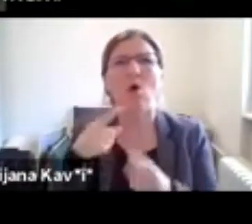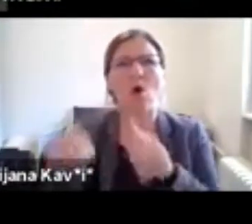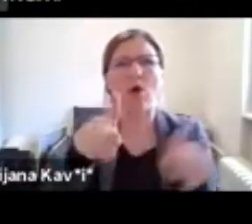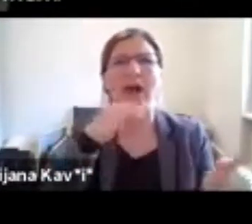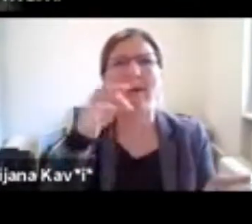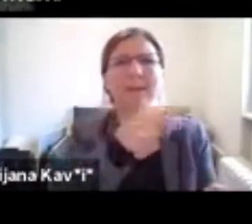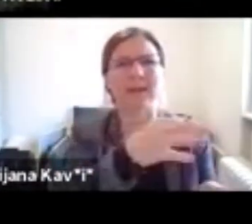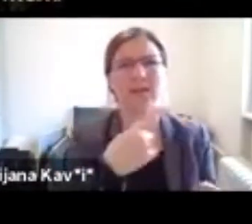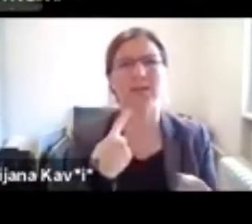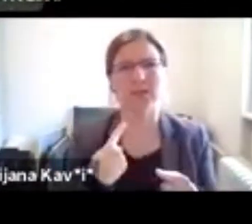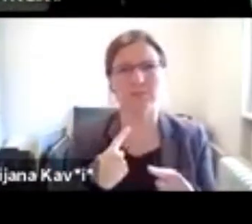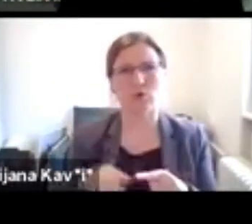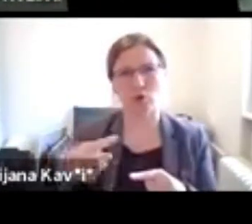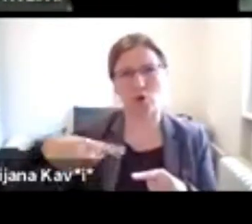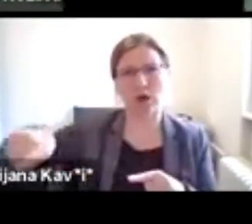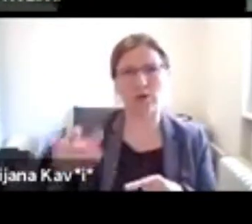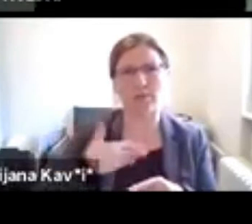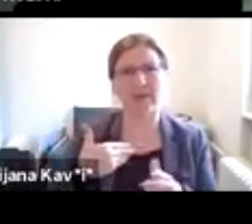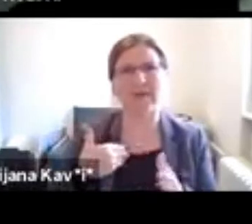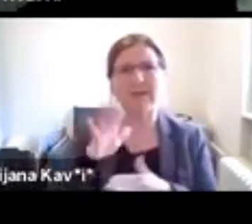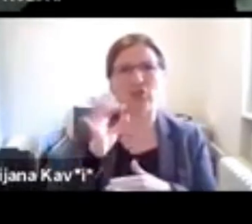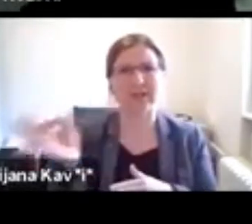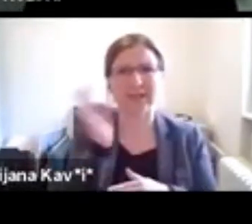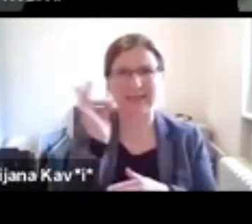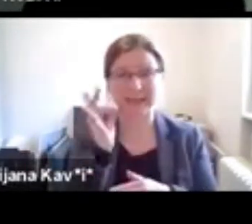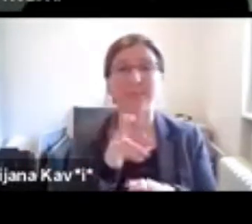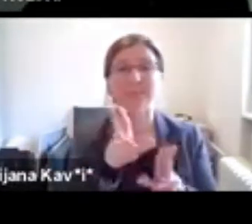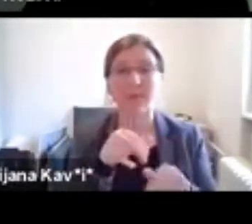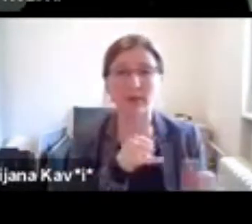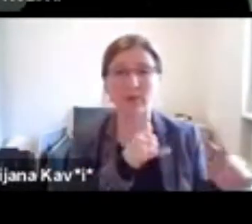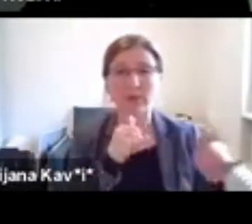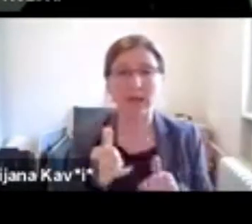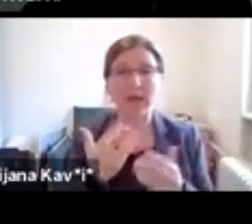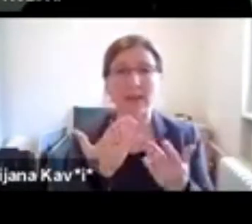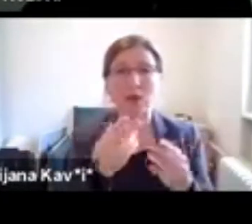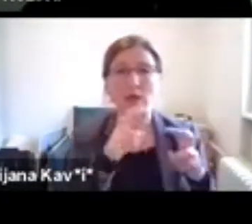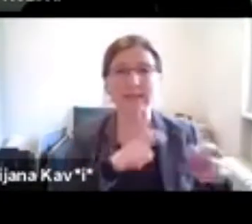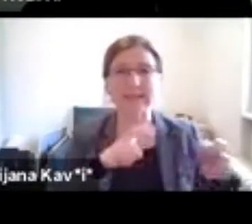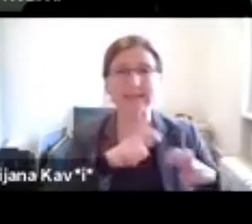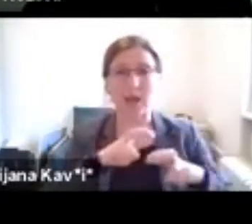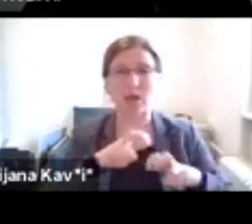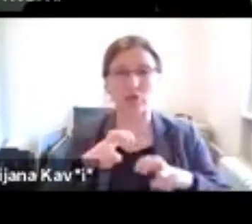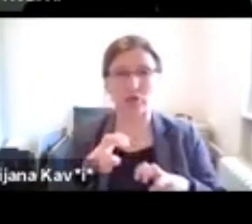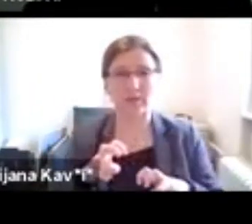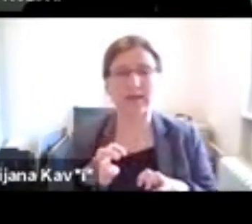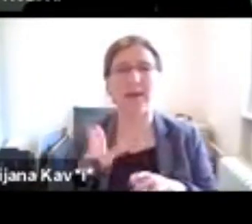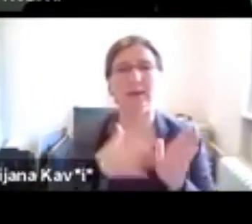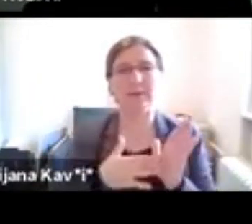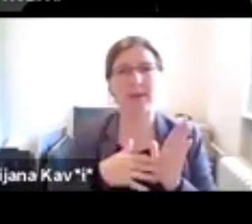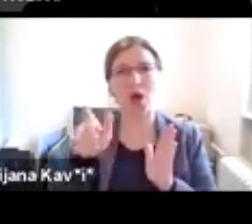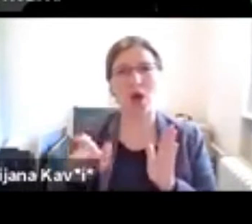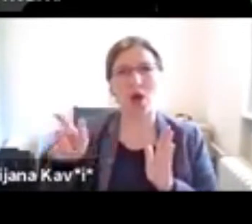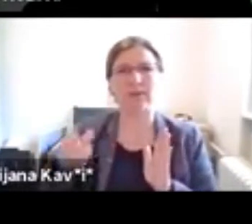što su dosadašnje istraživanja pokazala, konkretno za osobe s intelektualnim teškoćama koje žive u zajednicama, poput